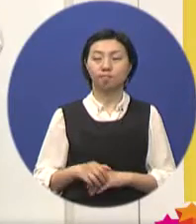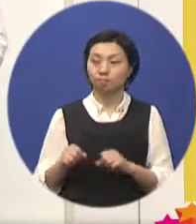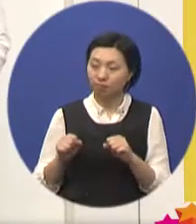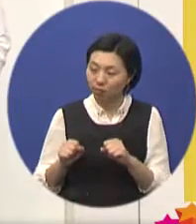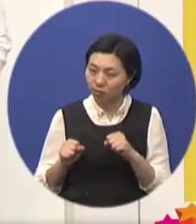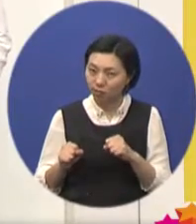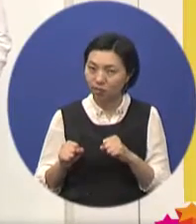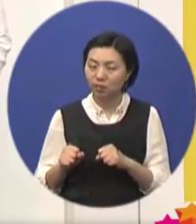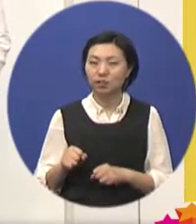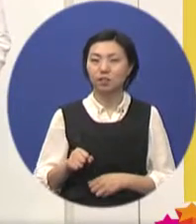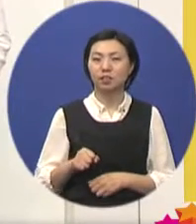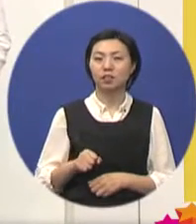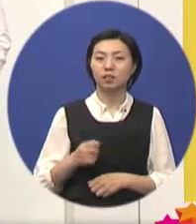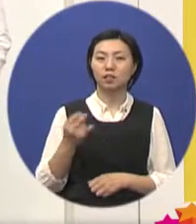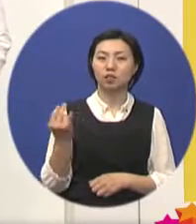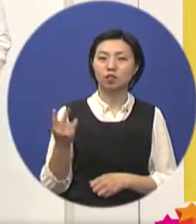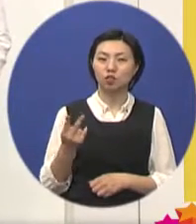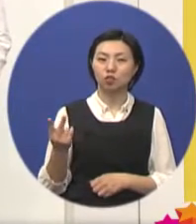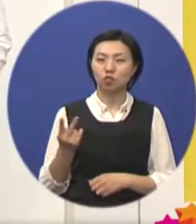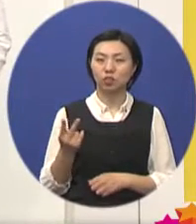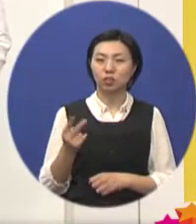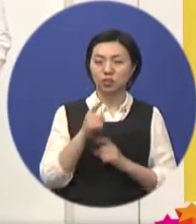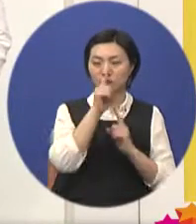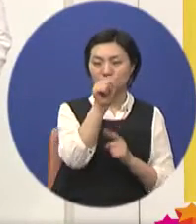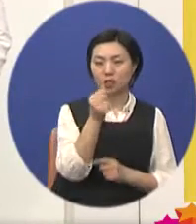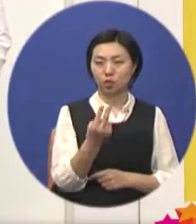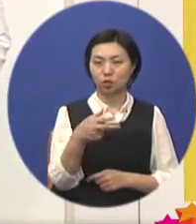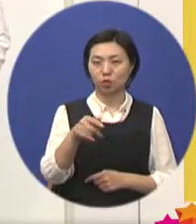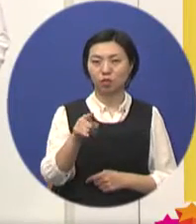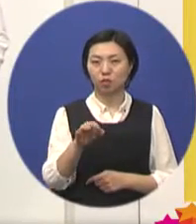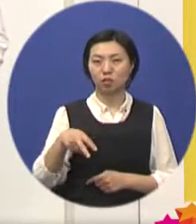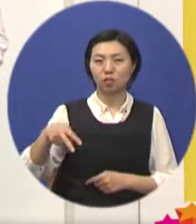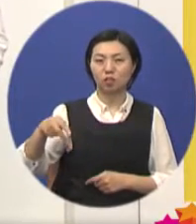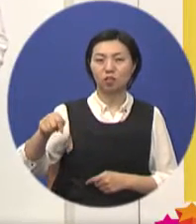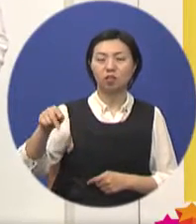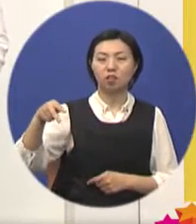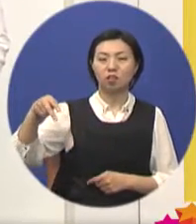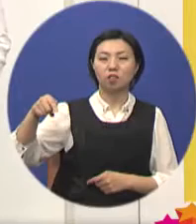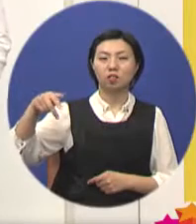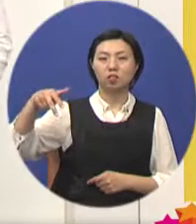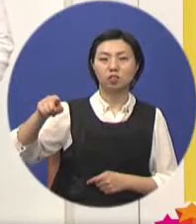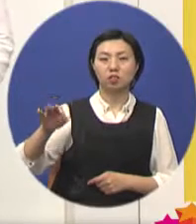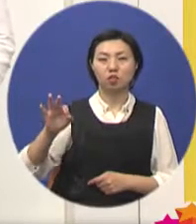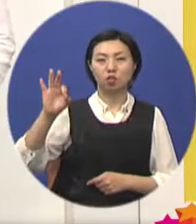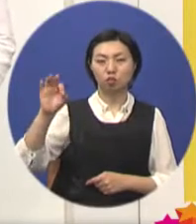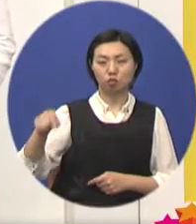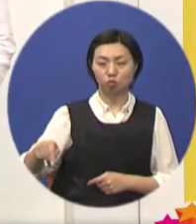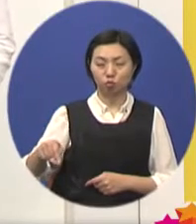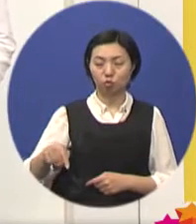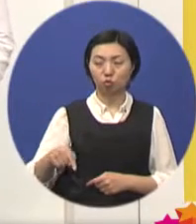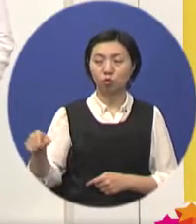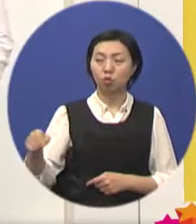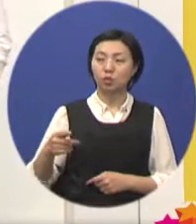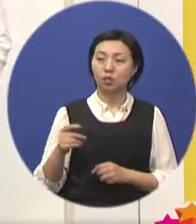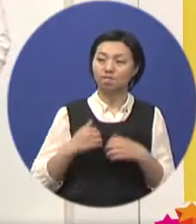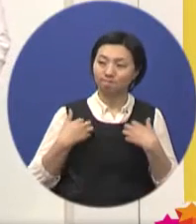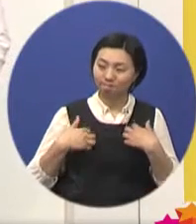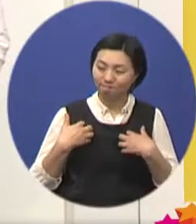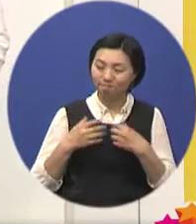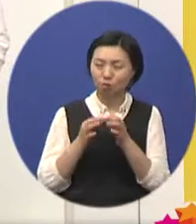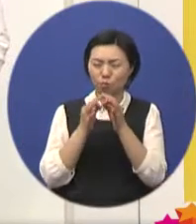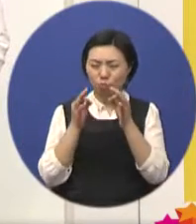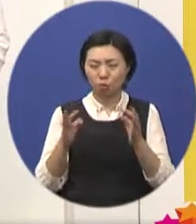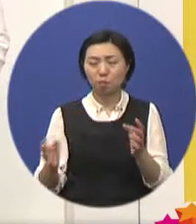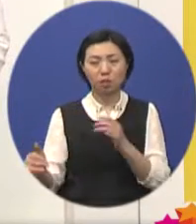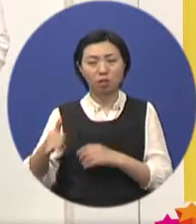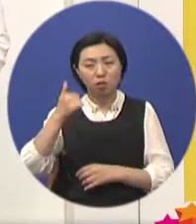안녕하세요. 오랜만입니다. 이효정 선생님 안녕하십니까? 네. 반갑습니다. 아유, 왜 이렇게 오랜만에 연락 주셨어요? 아,